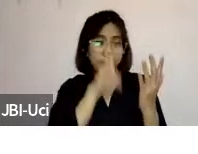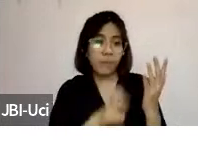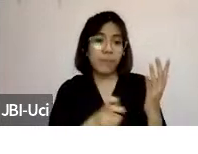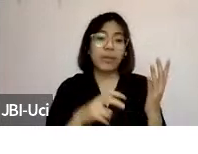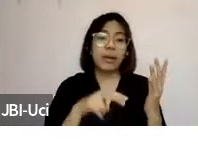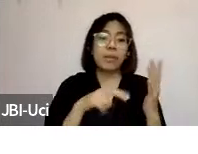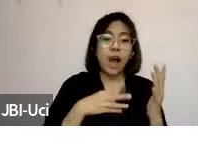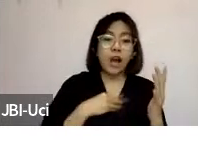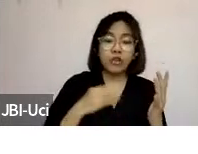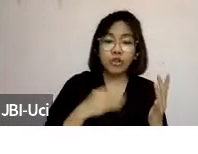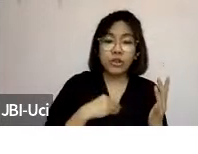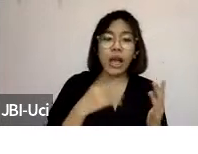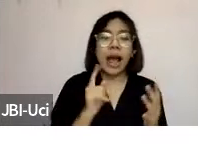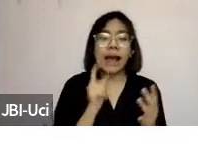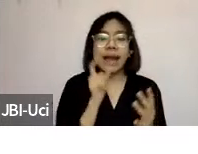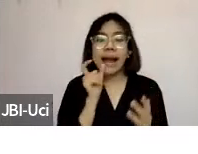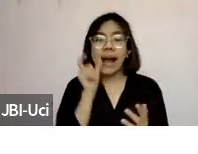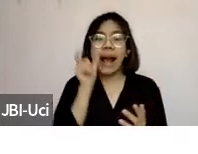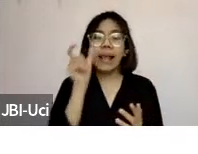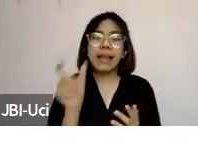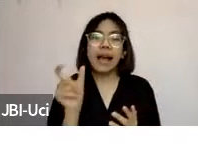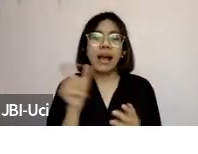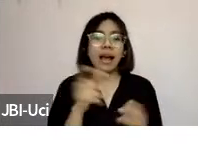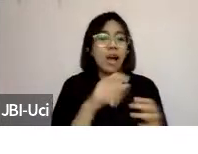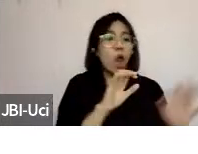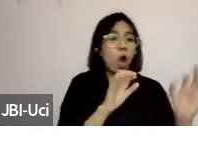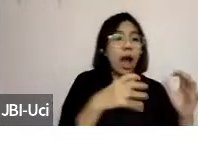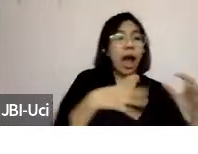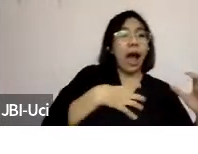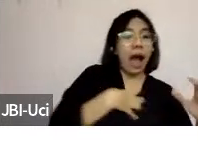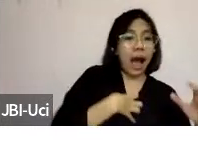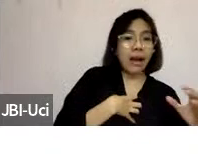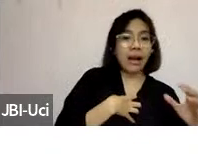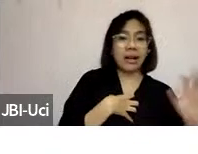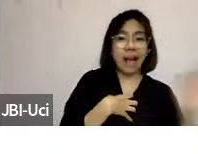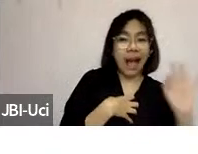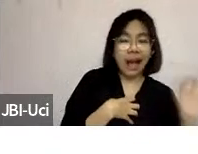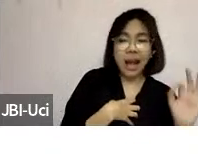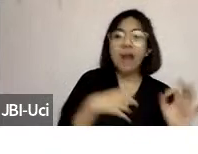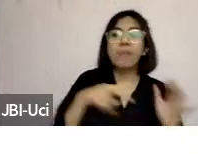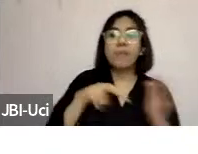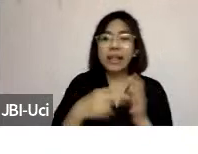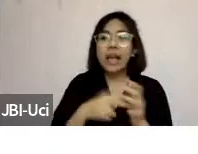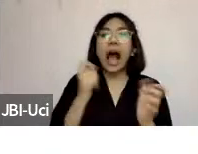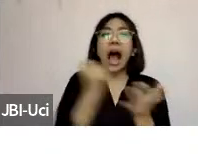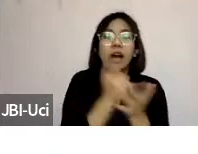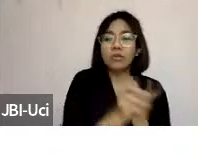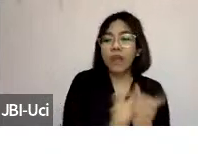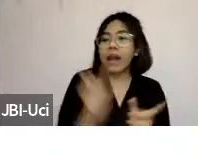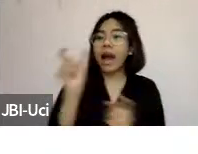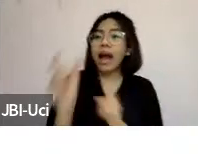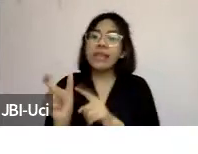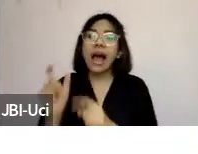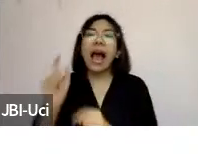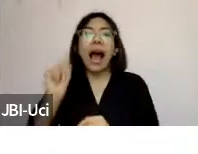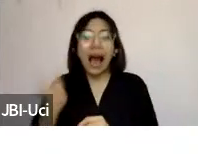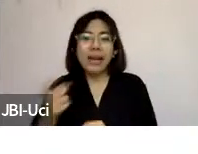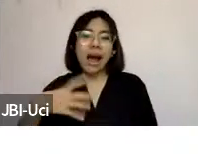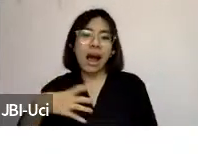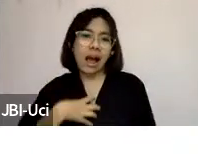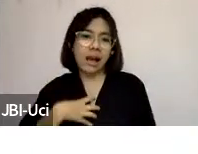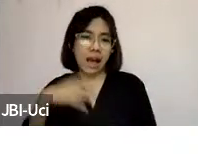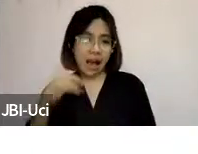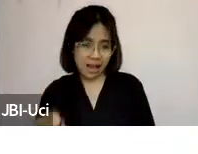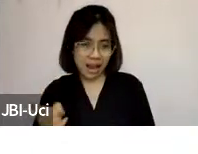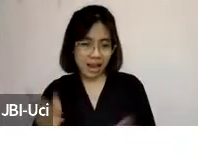atau ada rasa dengan hal tanpa hak dan dengan nah artinya mungkin ada proses atau